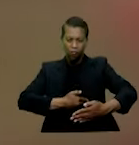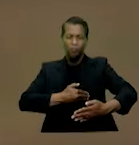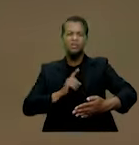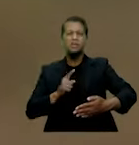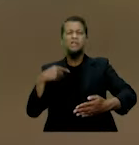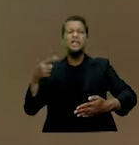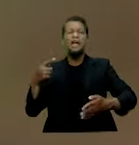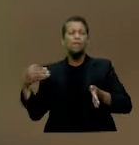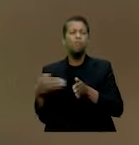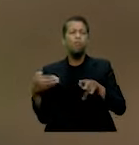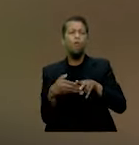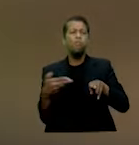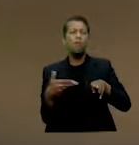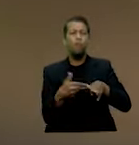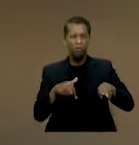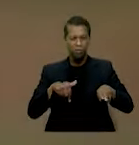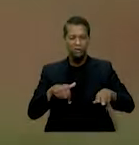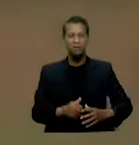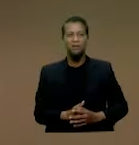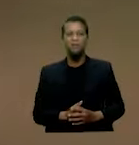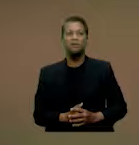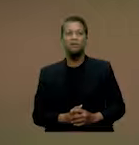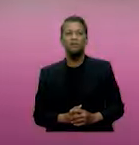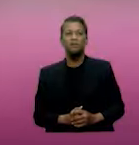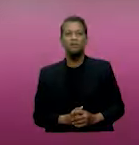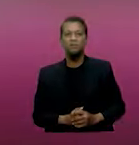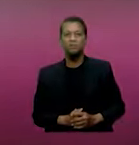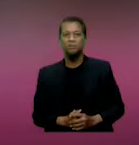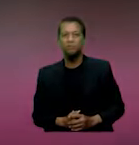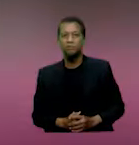Dari Kota Tebing Tinggi, Sumatera Utara, Abdullah Sani, iNews melaporkan.